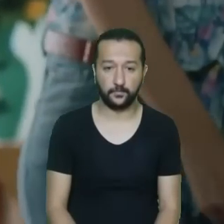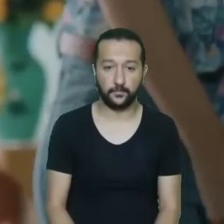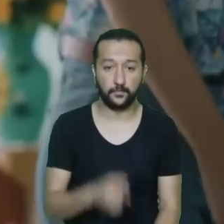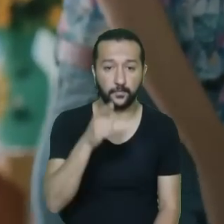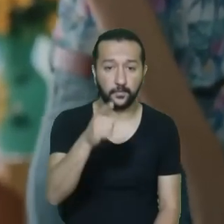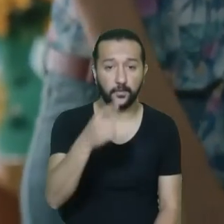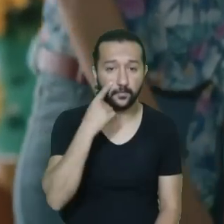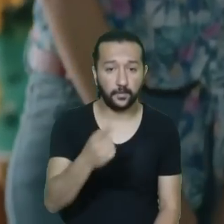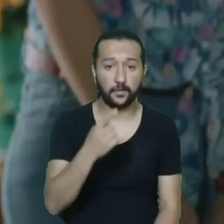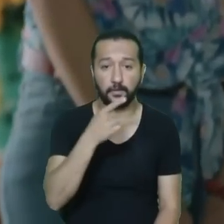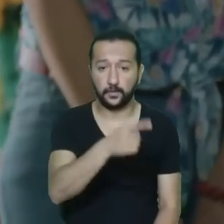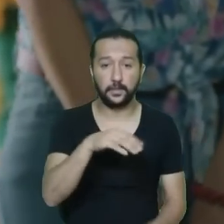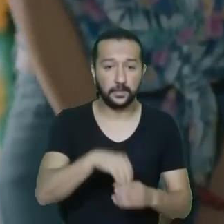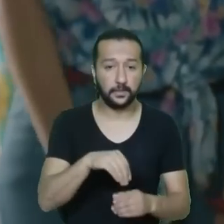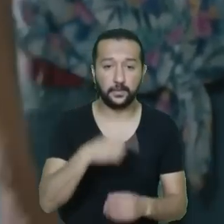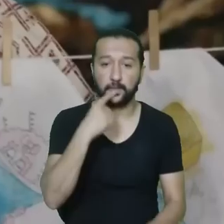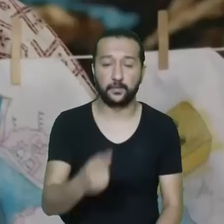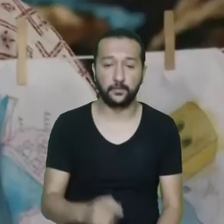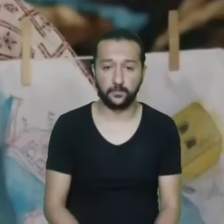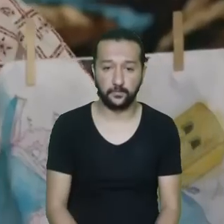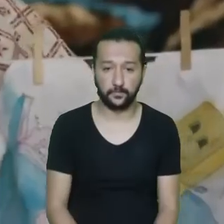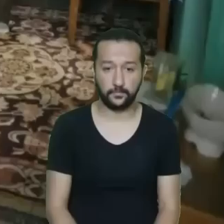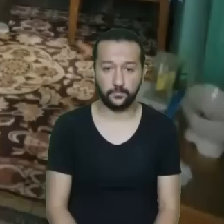Oh, nasılsınız? İşte.